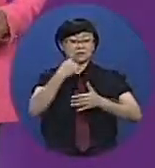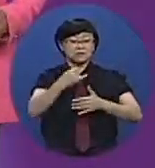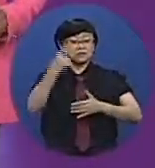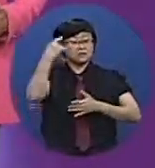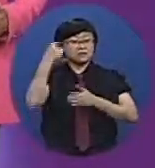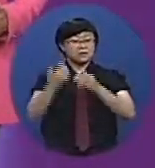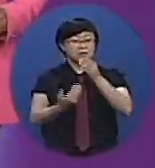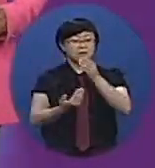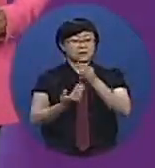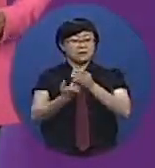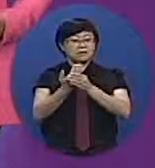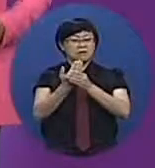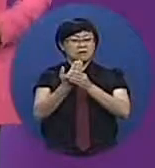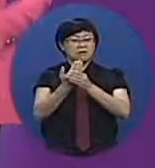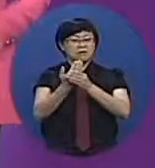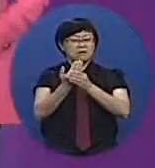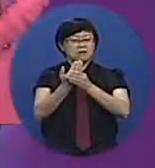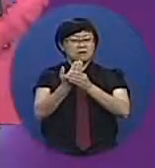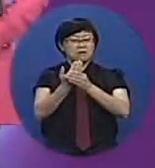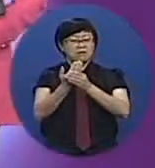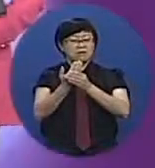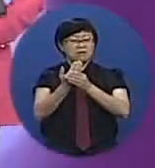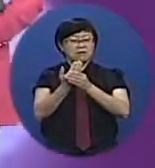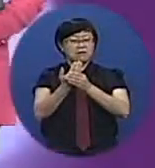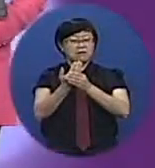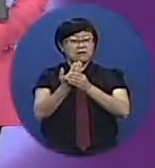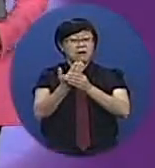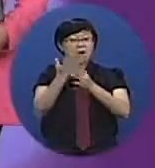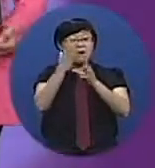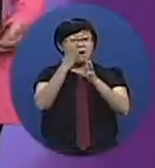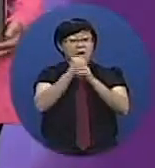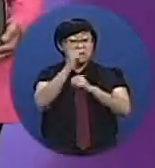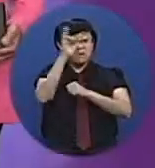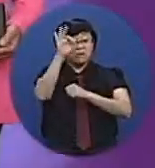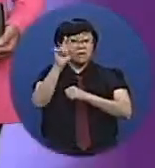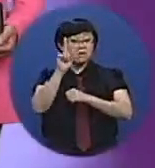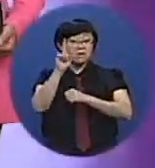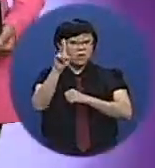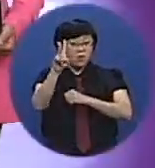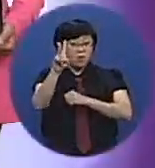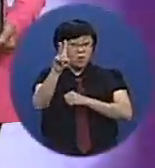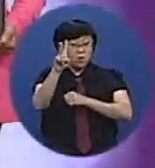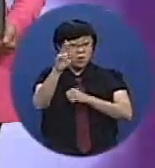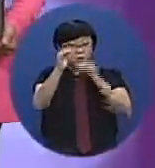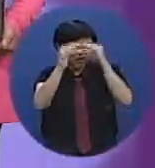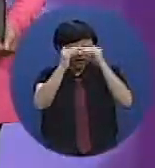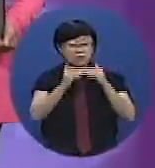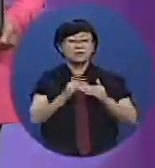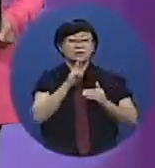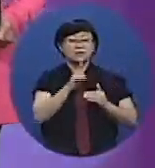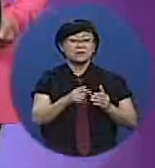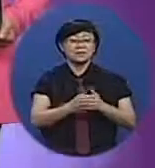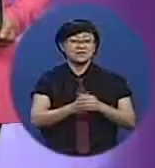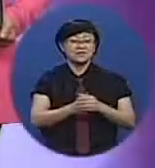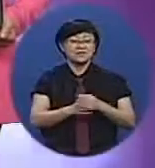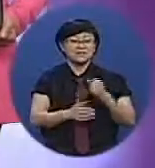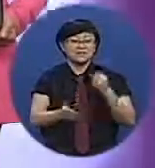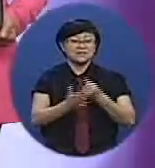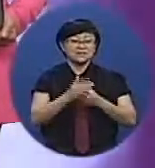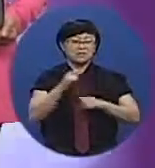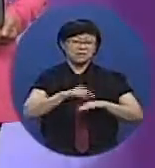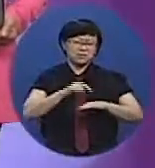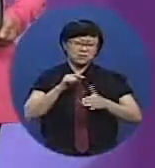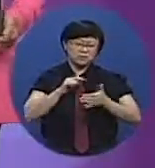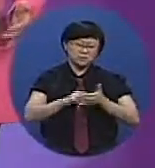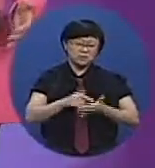생각이 나더라고요. 그렇지. 아오. 어머, 달력을 보니까 내일 모레가 어머니 제사야. 아유. 그래서